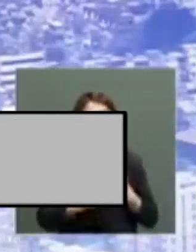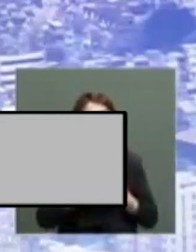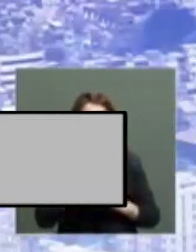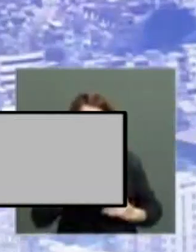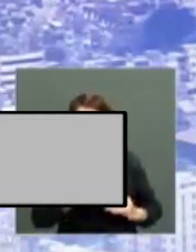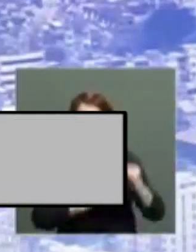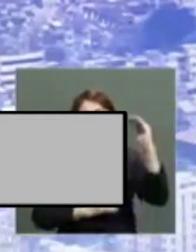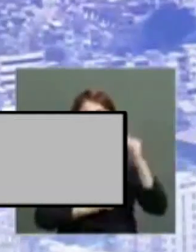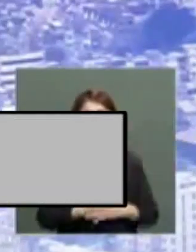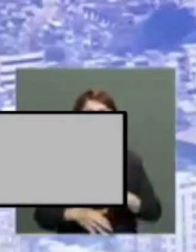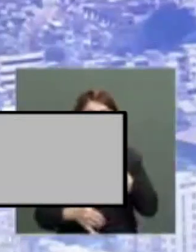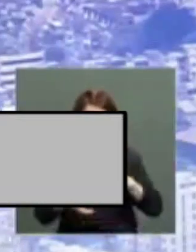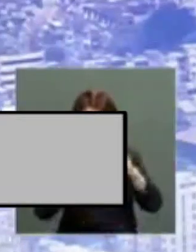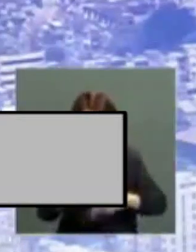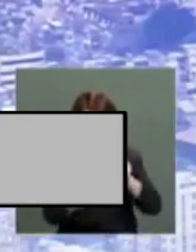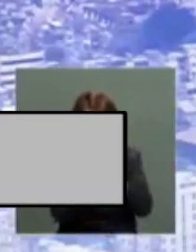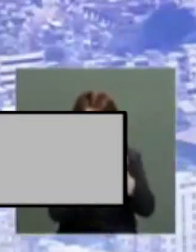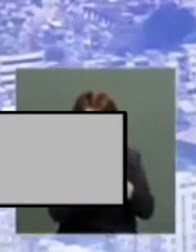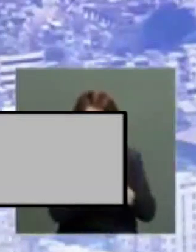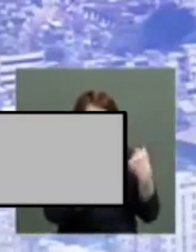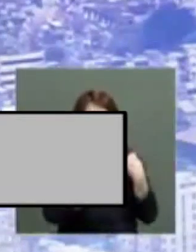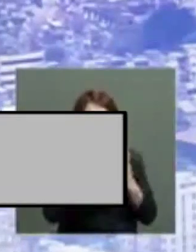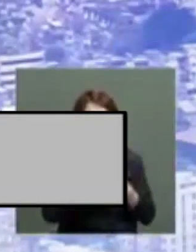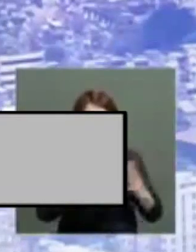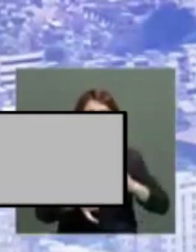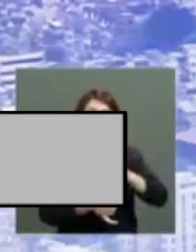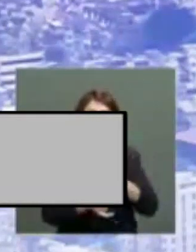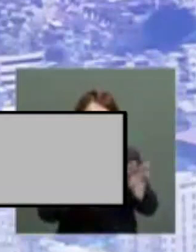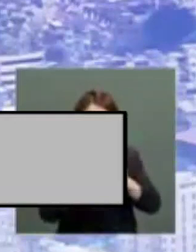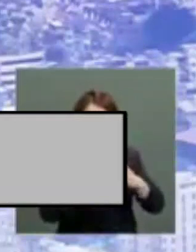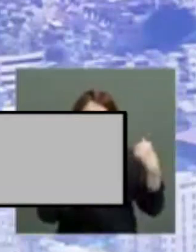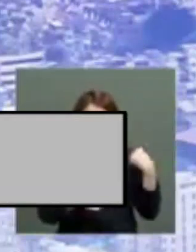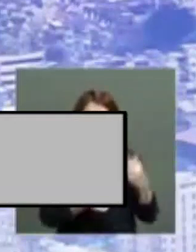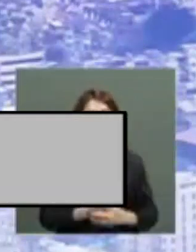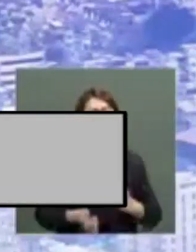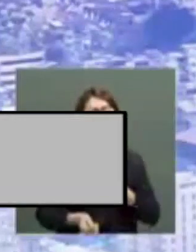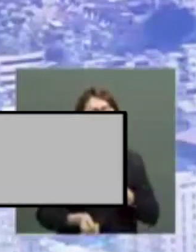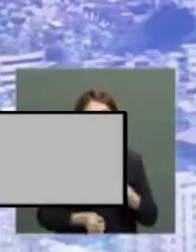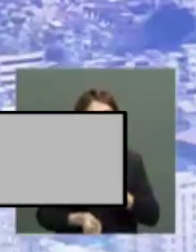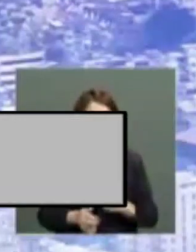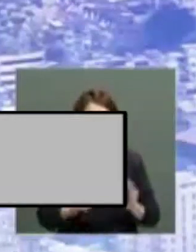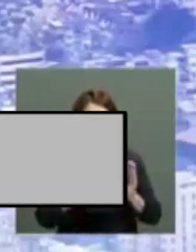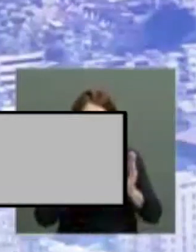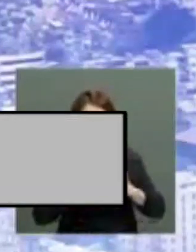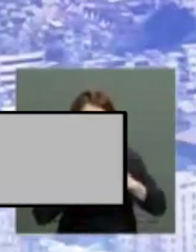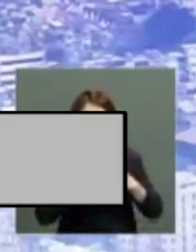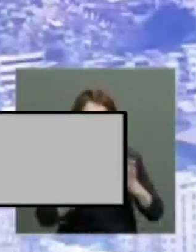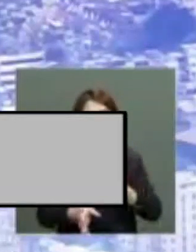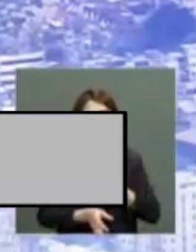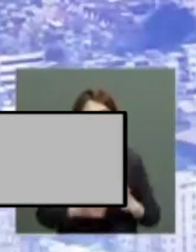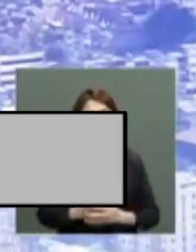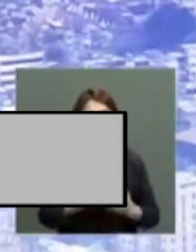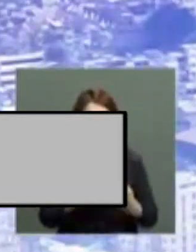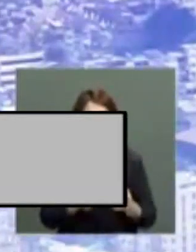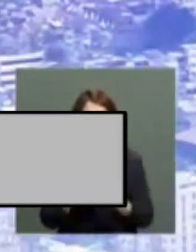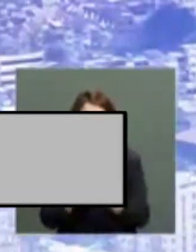จอเยอะนะครับตรวจเยอะๆก็อาจจะเจอเยอะอย่างที่ว่าเราไม่กลัวครับว่าจะเจอเยอะหรือเปล่าเพราะว่าอีกด้านหนึ่งของที่ประชุม